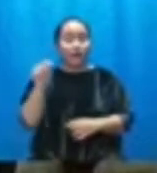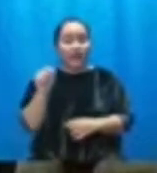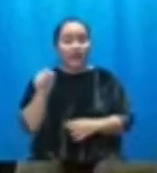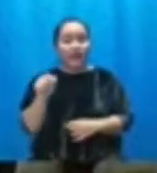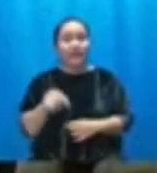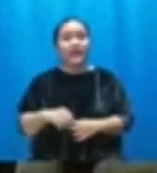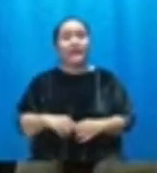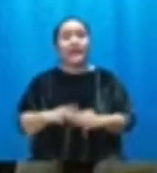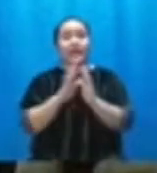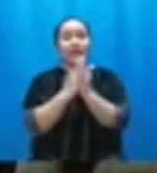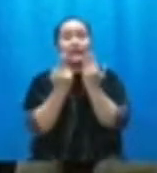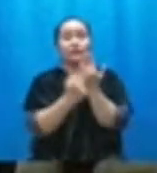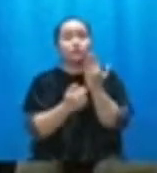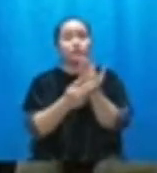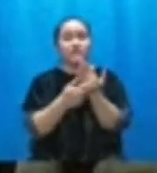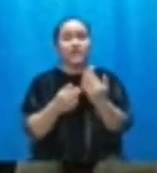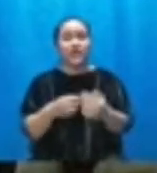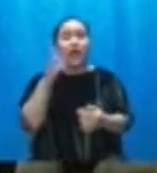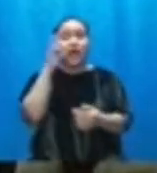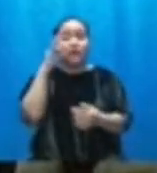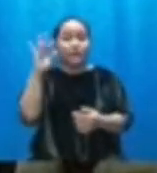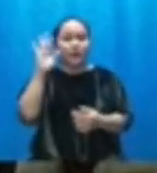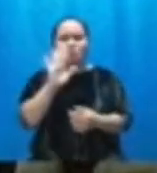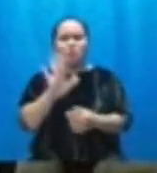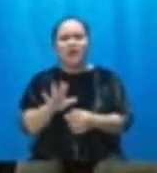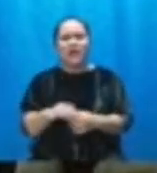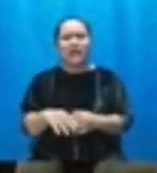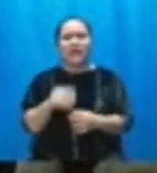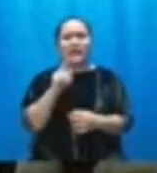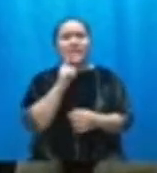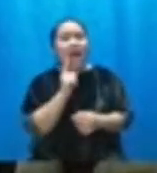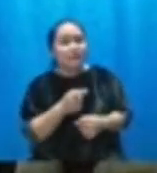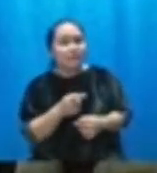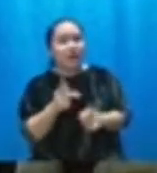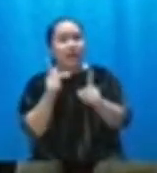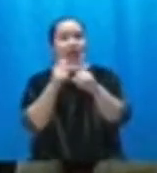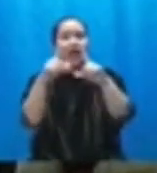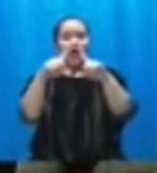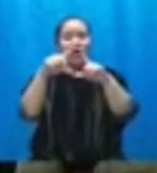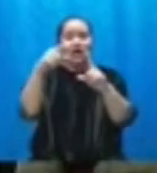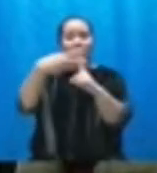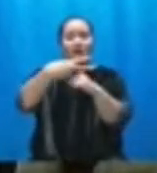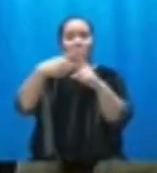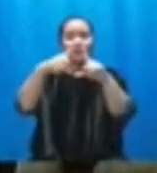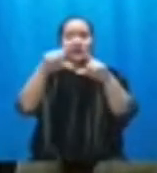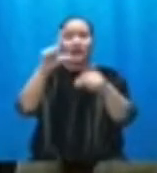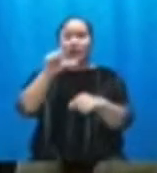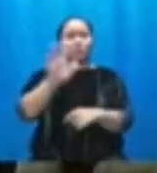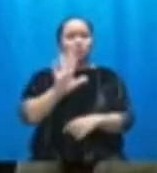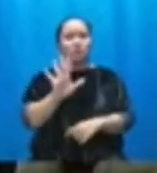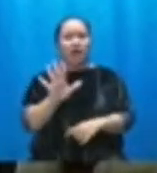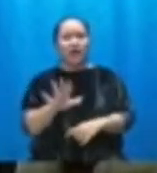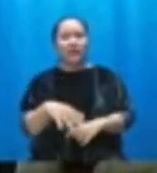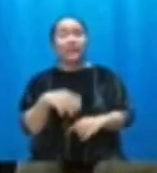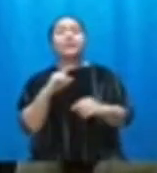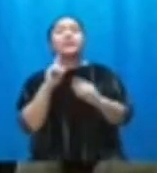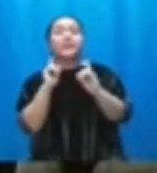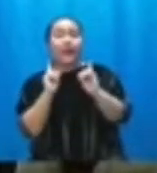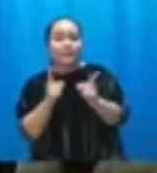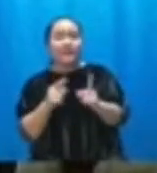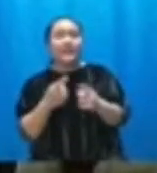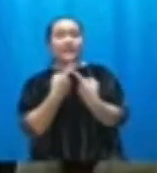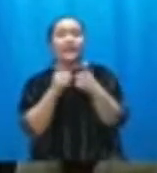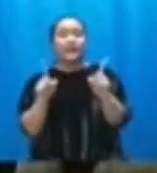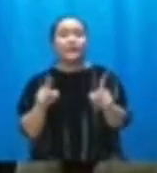dihafalkan Hai kalau kita membaca Injil membaca kitab suci Supaya apa bertemu dengan Tuhan Hai